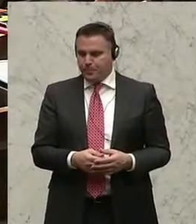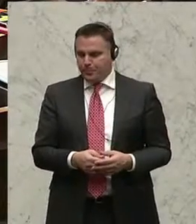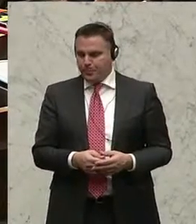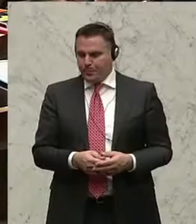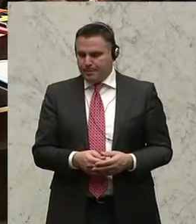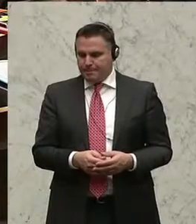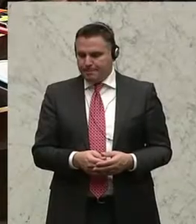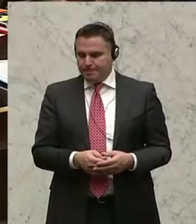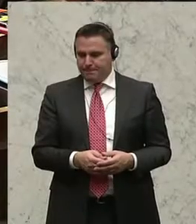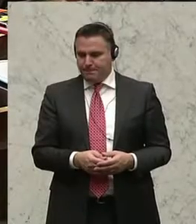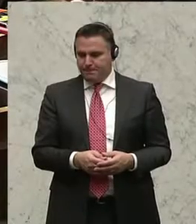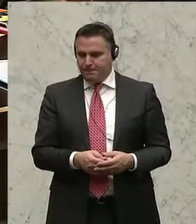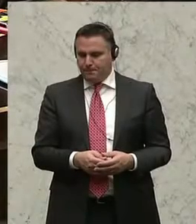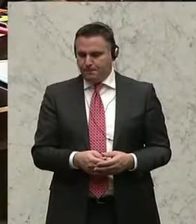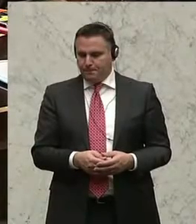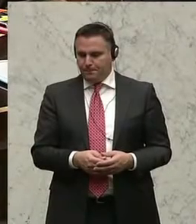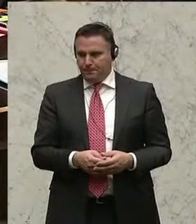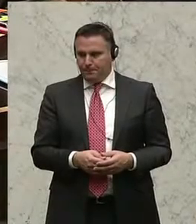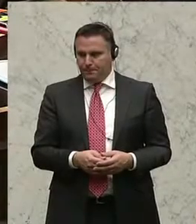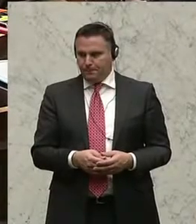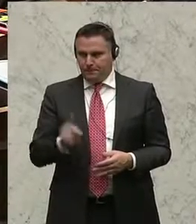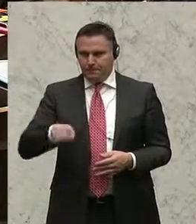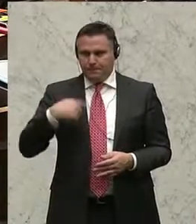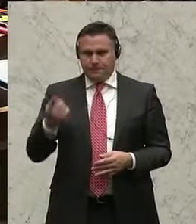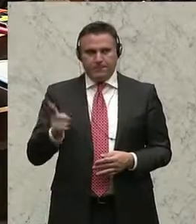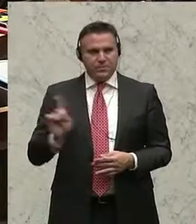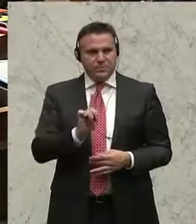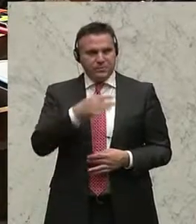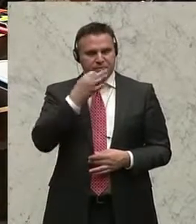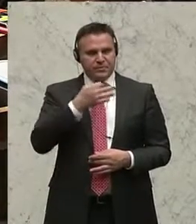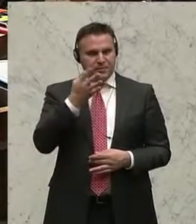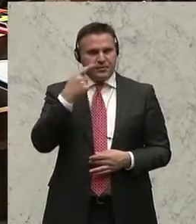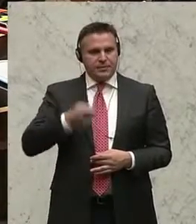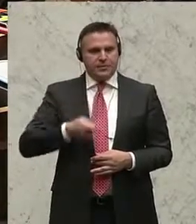Hannes Winninger von der SPÖ mit harscher Kritik in Richtung FPÖ und